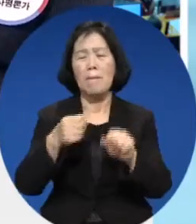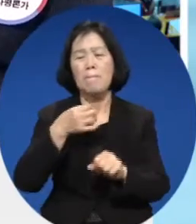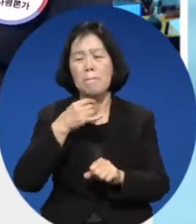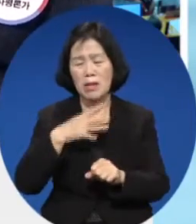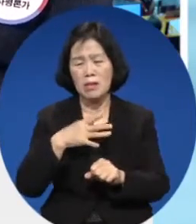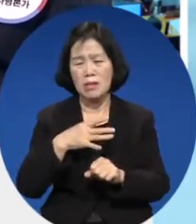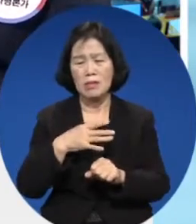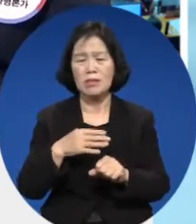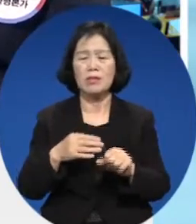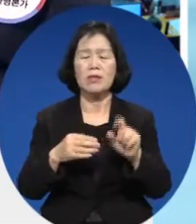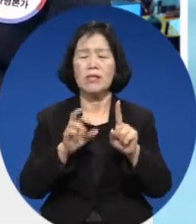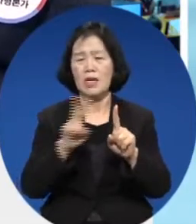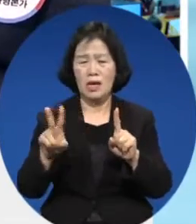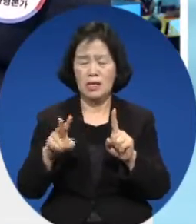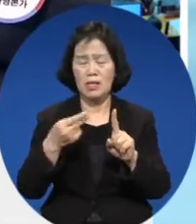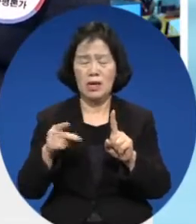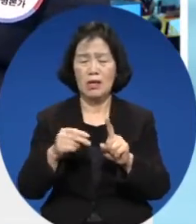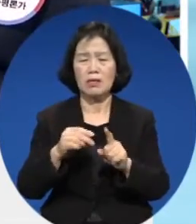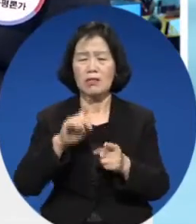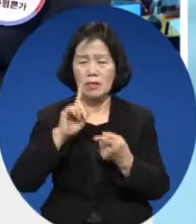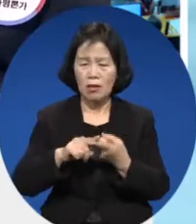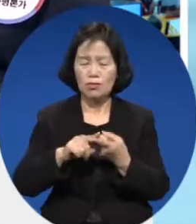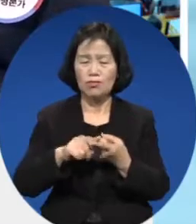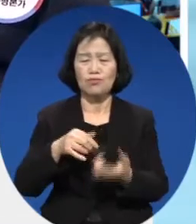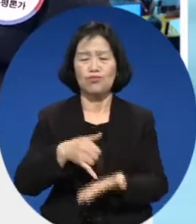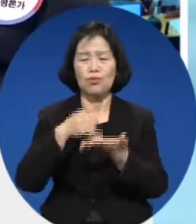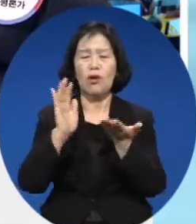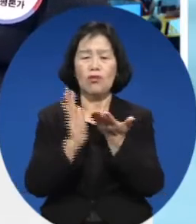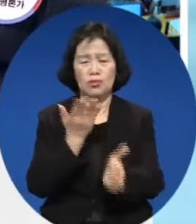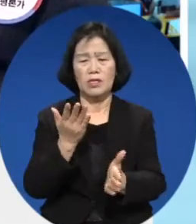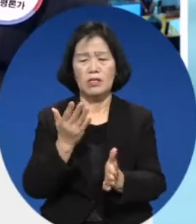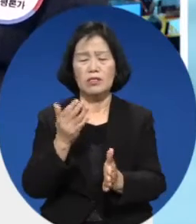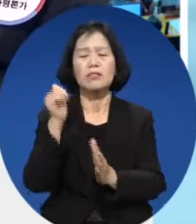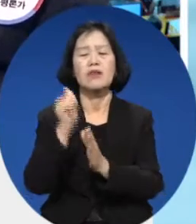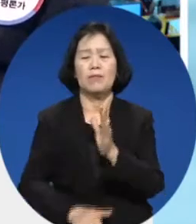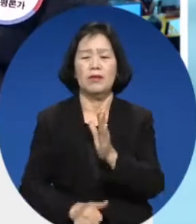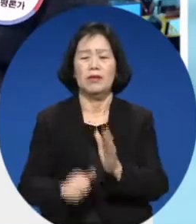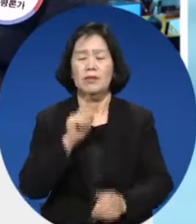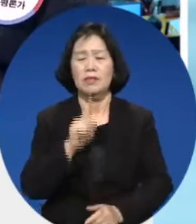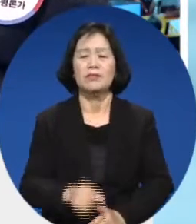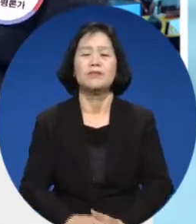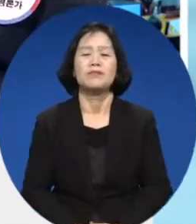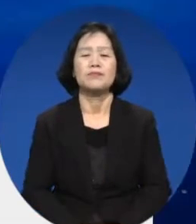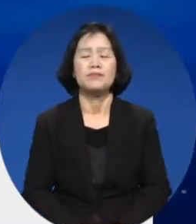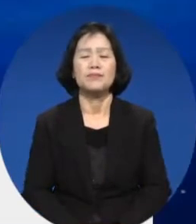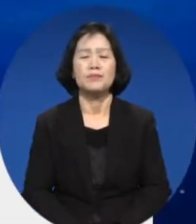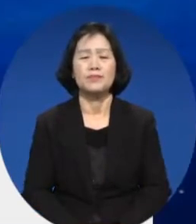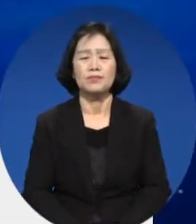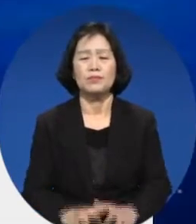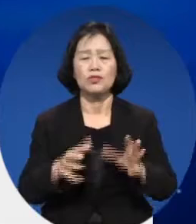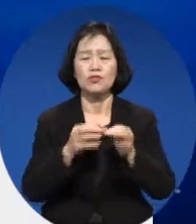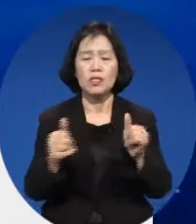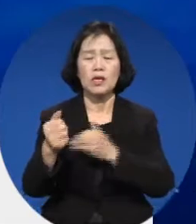제1야당다운 성숙함이나 제1야당다운 품격에는 전혀 어울리지 않는 참패다라고 하는 생각을 하고 있습니다. 알겠습니다.